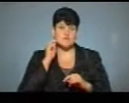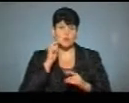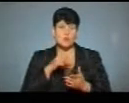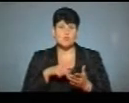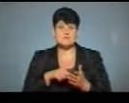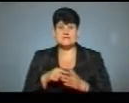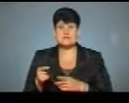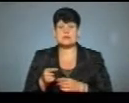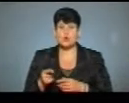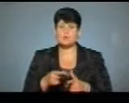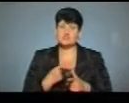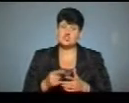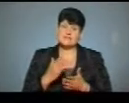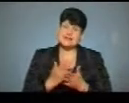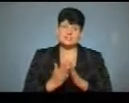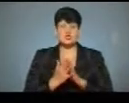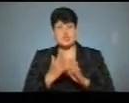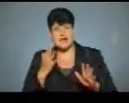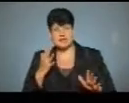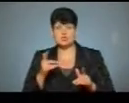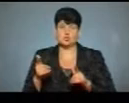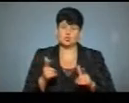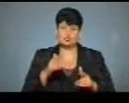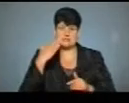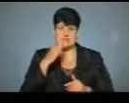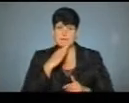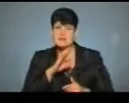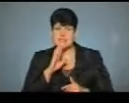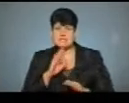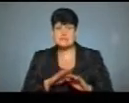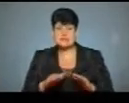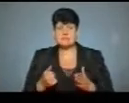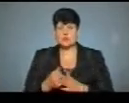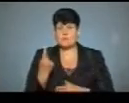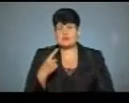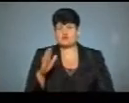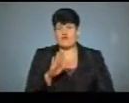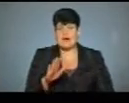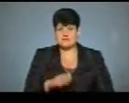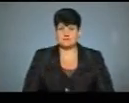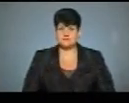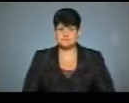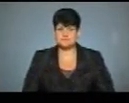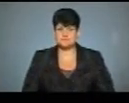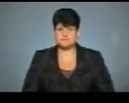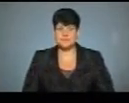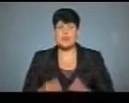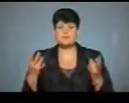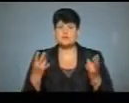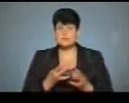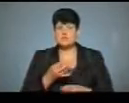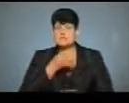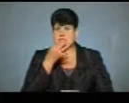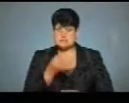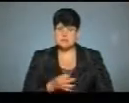місті Тернополі? Чи є черги, чи готуються батьки з дітьми до 1 вересня? Потрібно сказати,